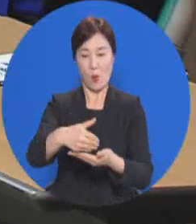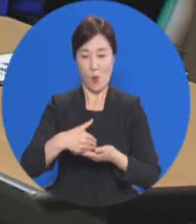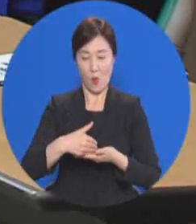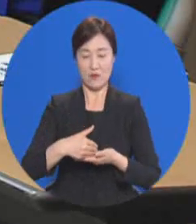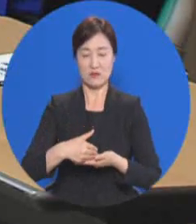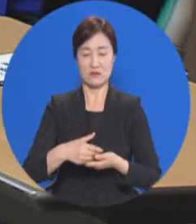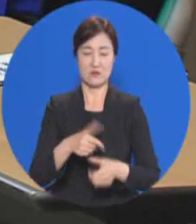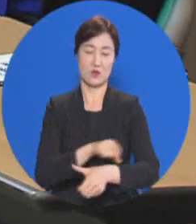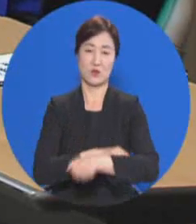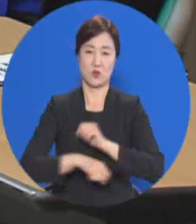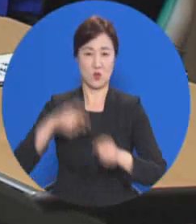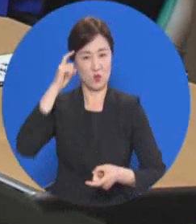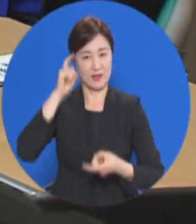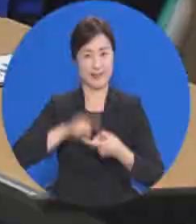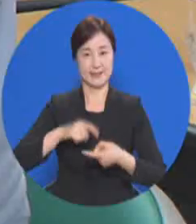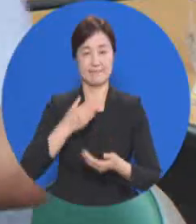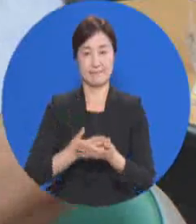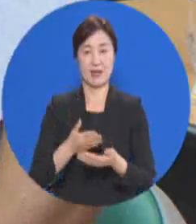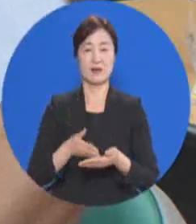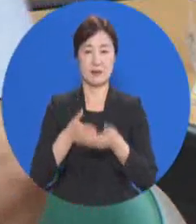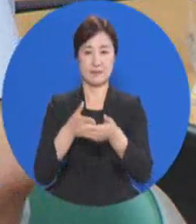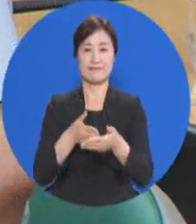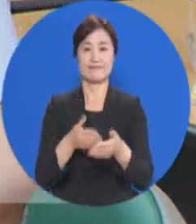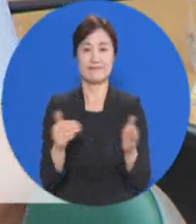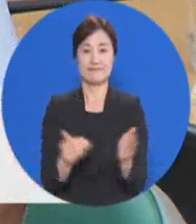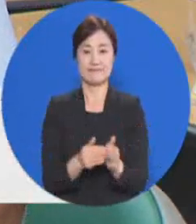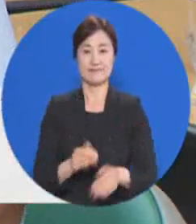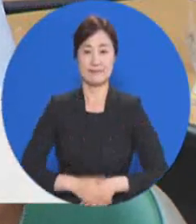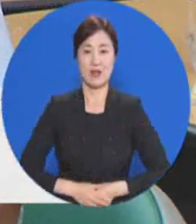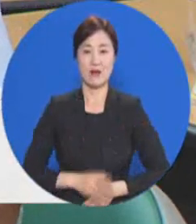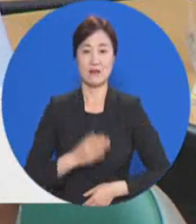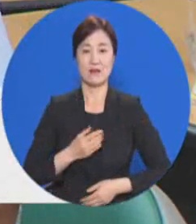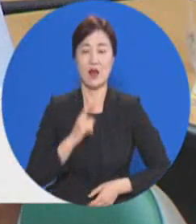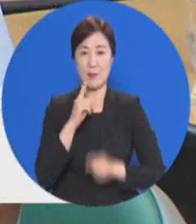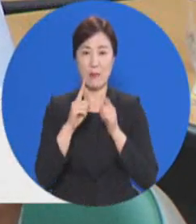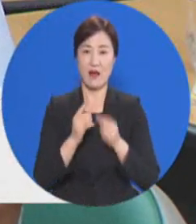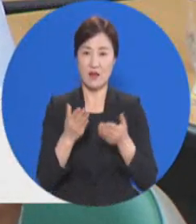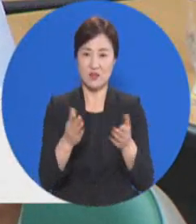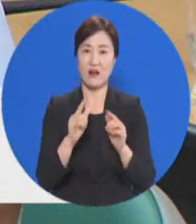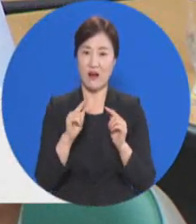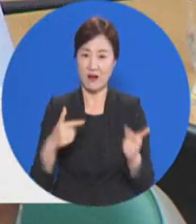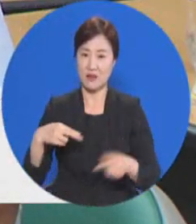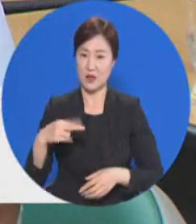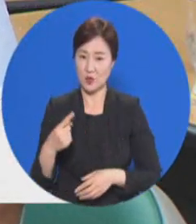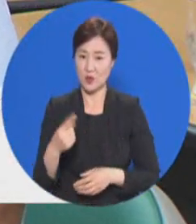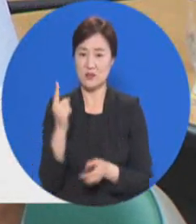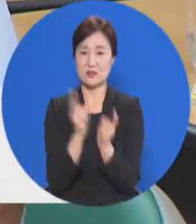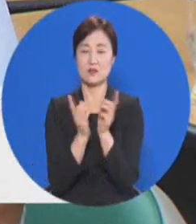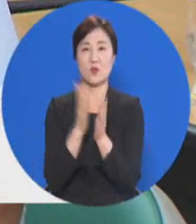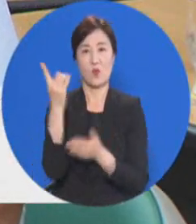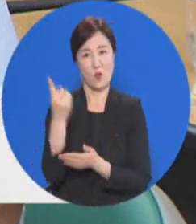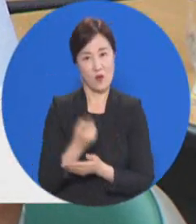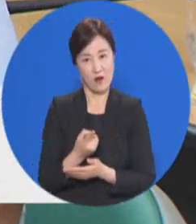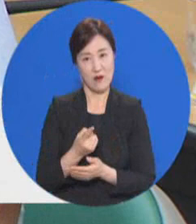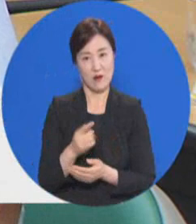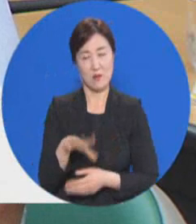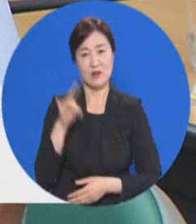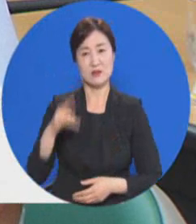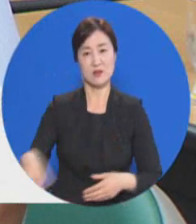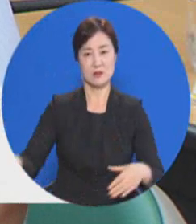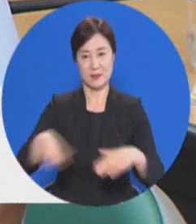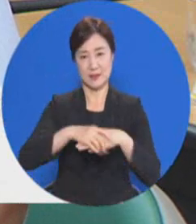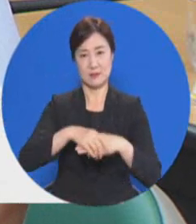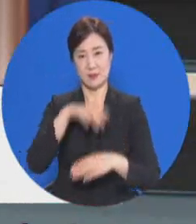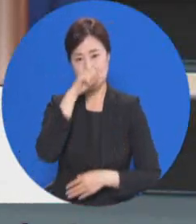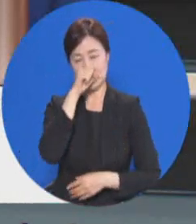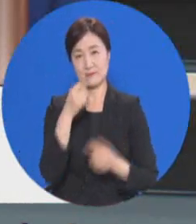가져달라는 부탁을 전했습니다. 저희들이 말하지 않아도 쉽게 오셔서 뭘 도와줄지 이렇게 먼저 이렇게 손을 꺼져야지만 좋겠다는 것도